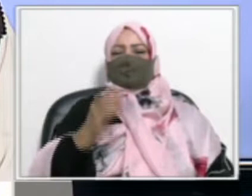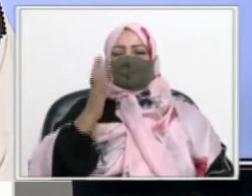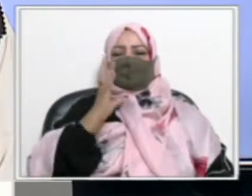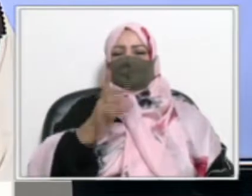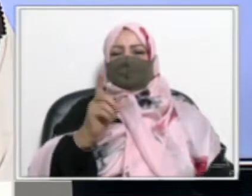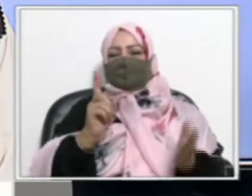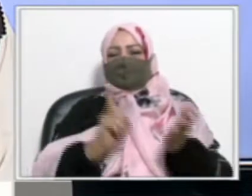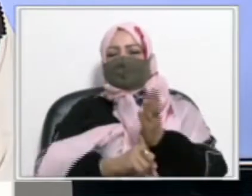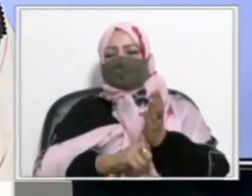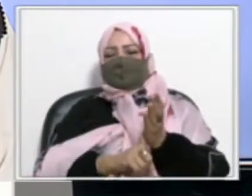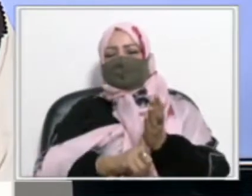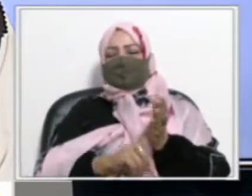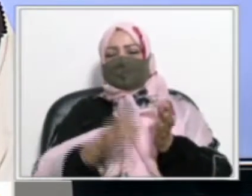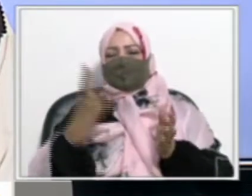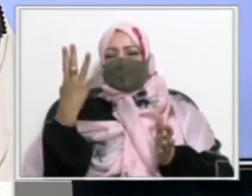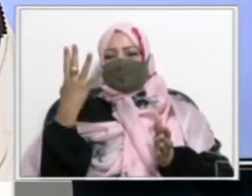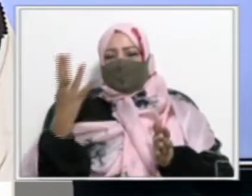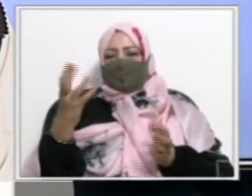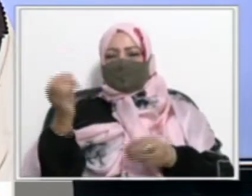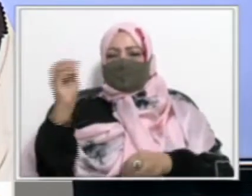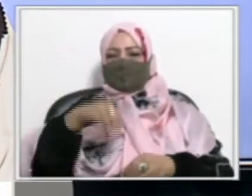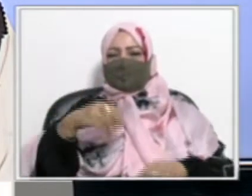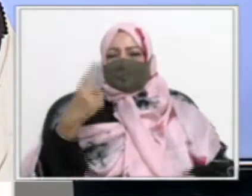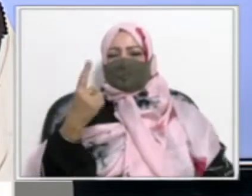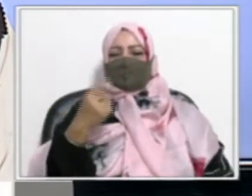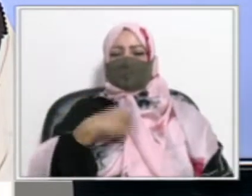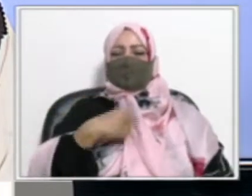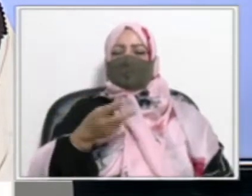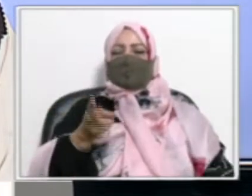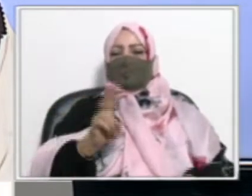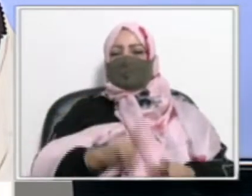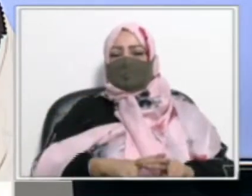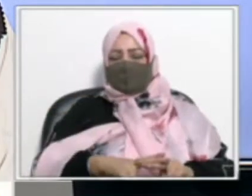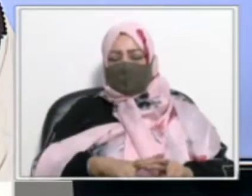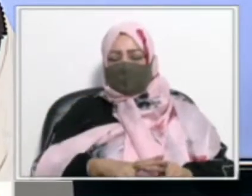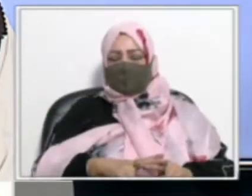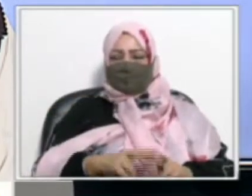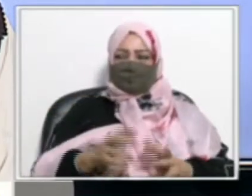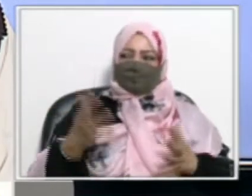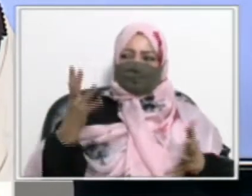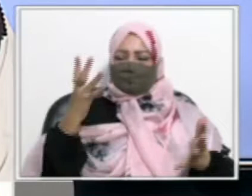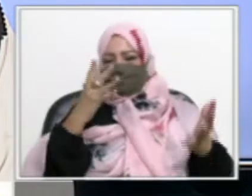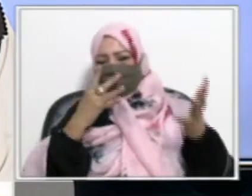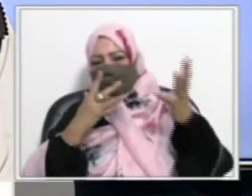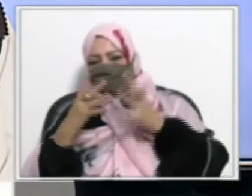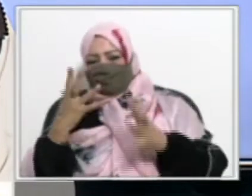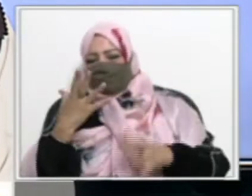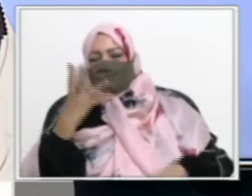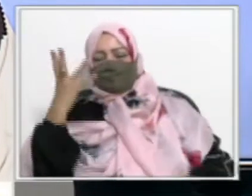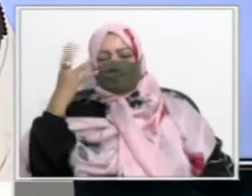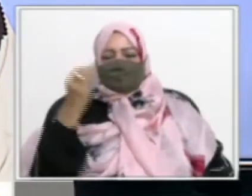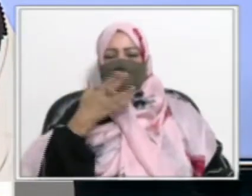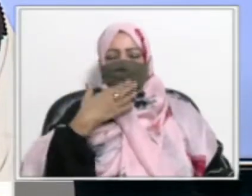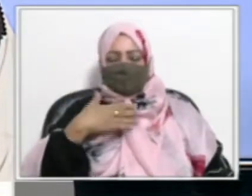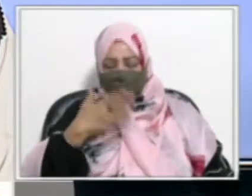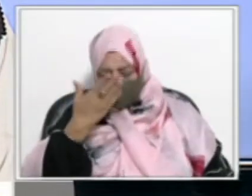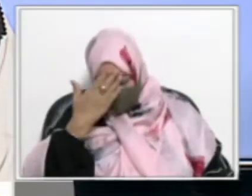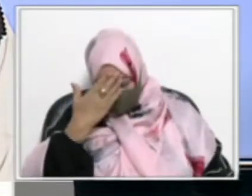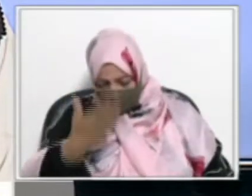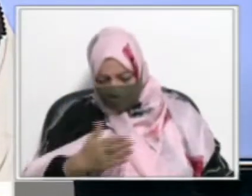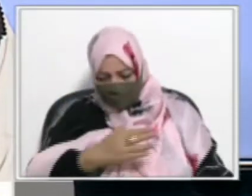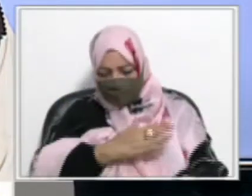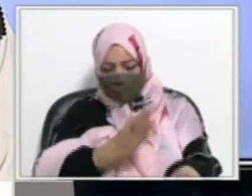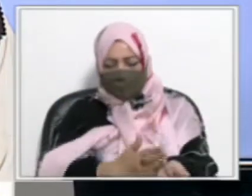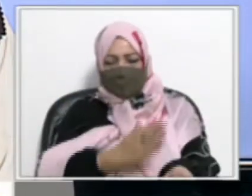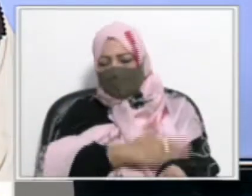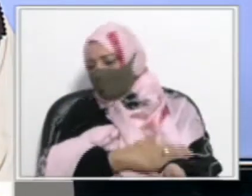بسجود بعدي، يعني جمعا بين الأدلة. هذا ما عليه علماؤنا عليهم